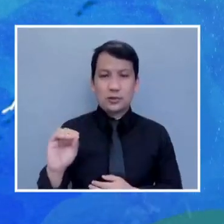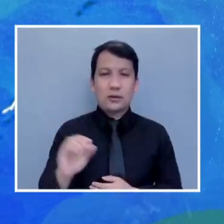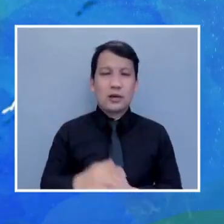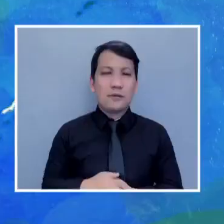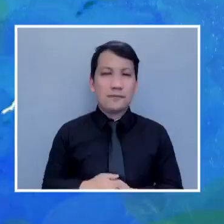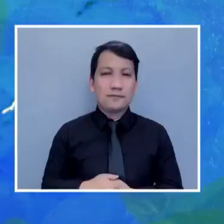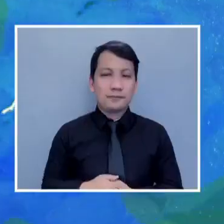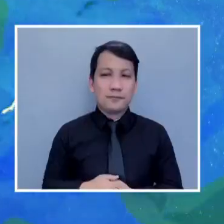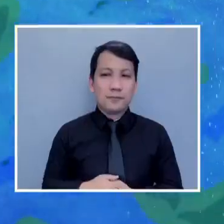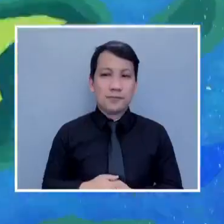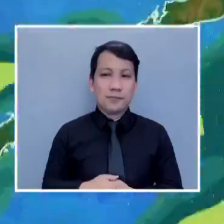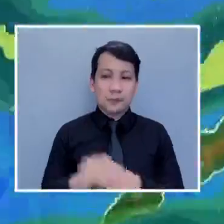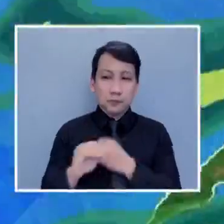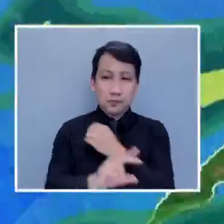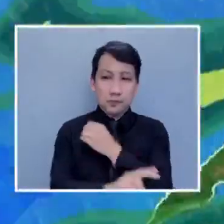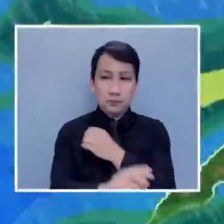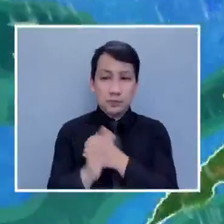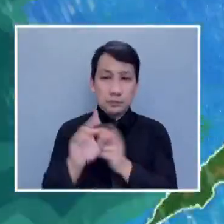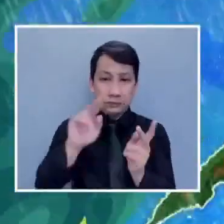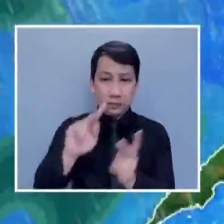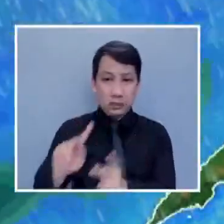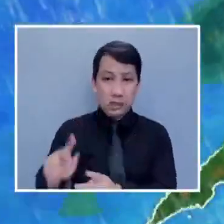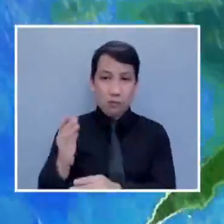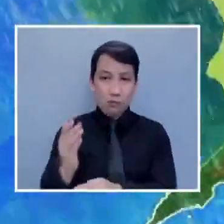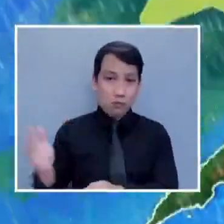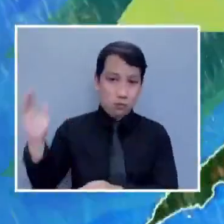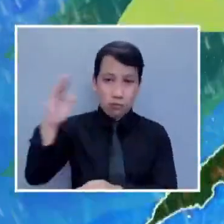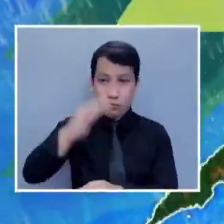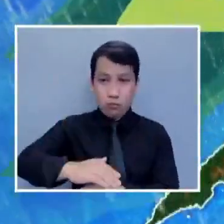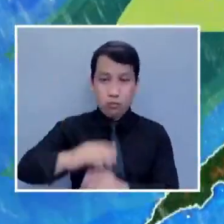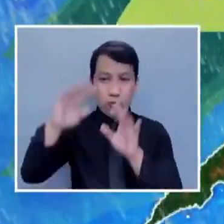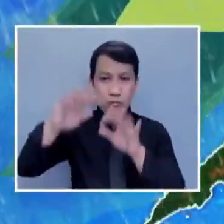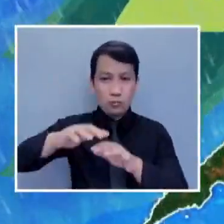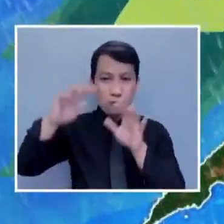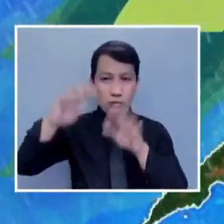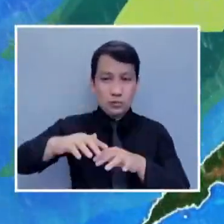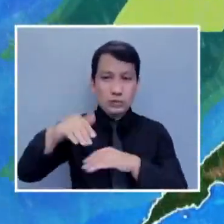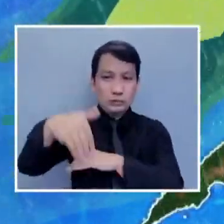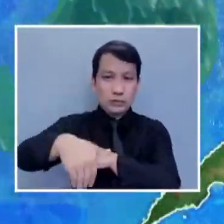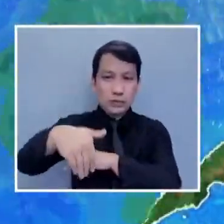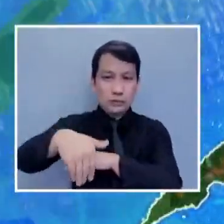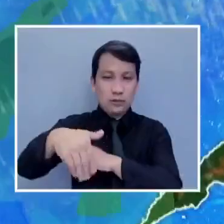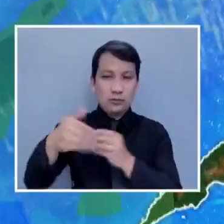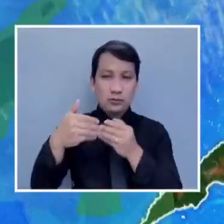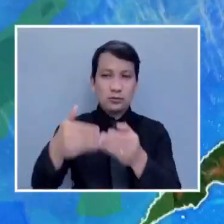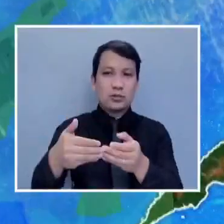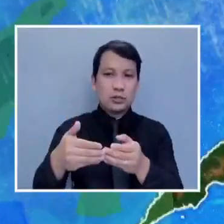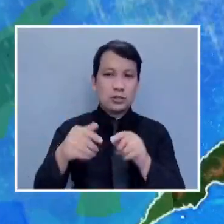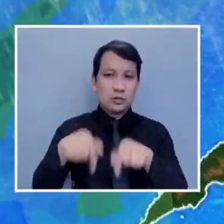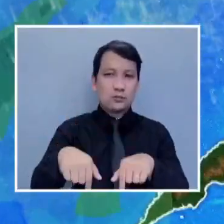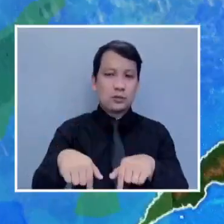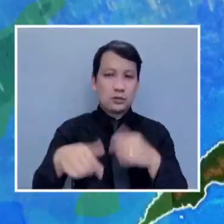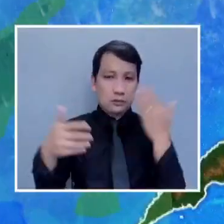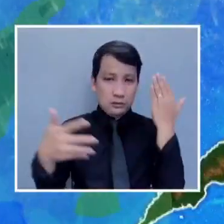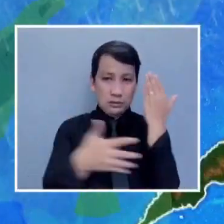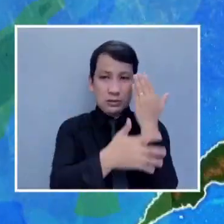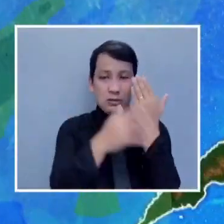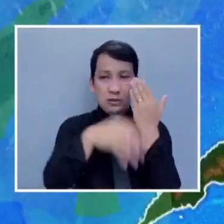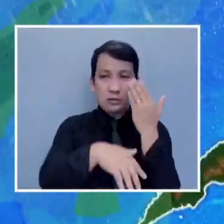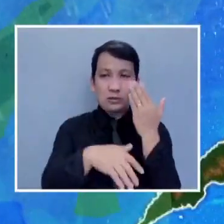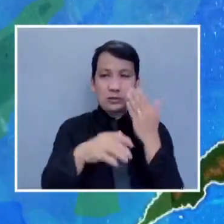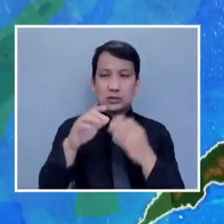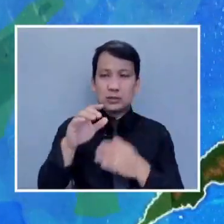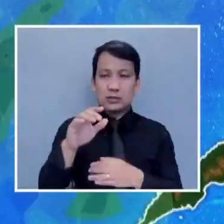Sa Palawan, maghapong maulan sa buong probinsya at sa gabi magpapatuloy ang pag-ulan dito po sa hilagang bahagi sa Calamian